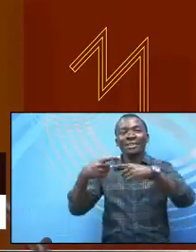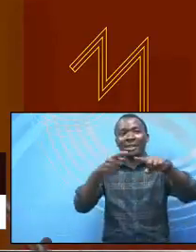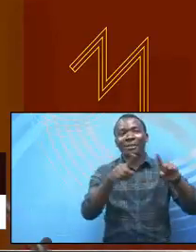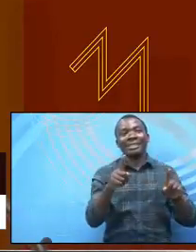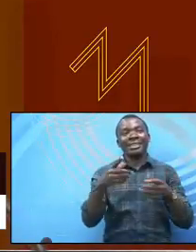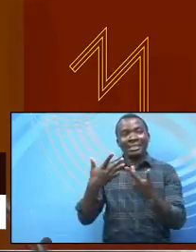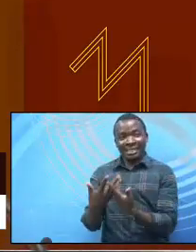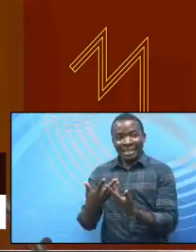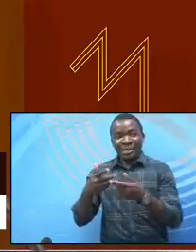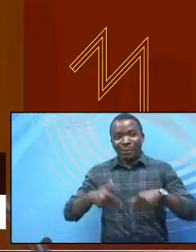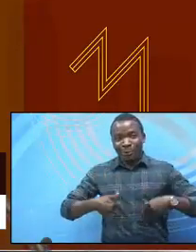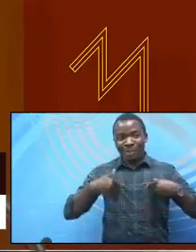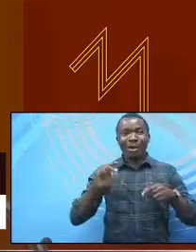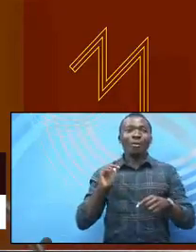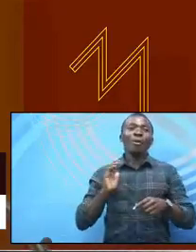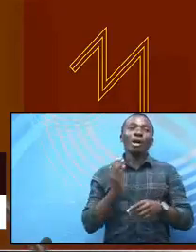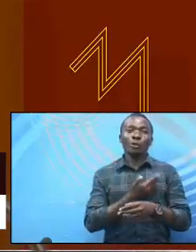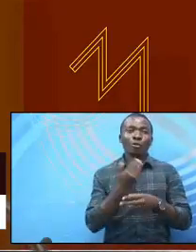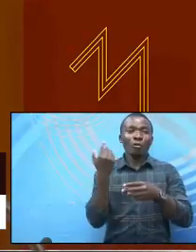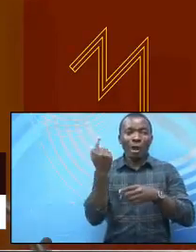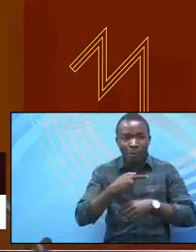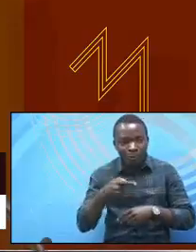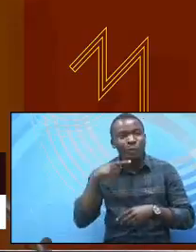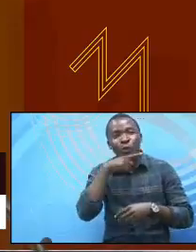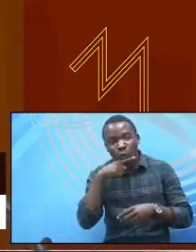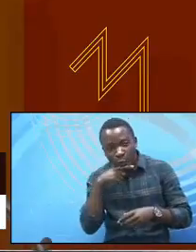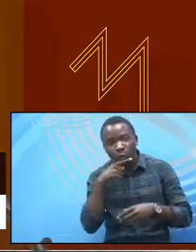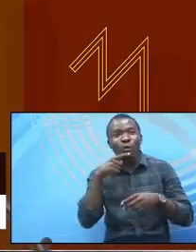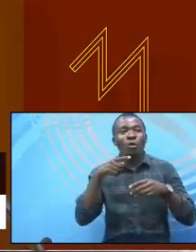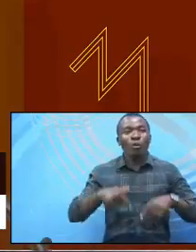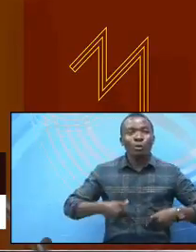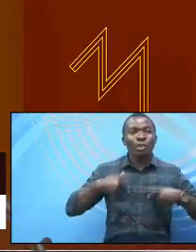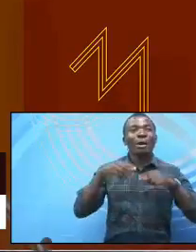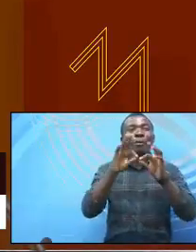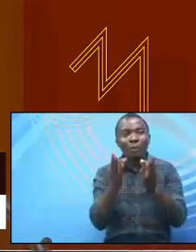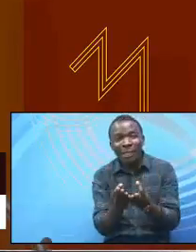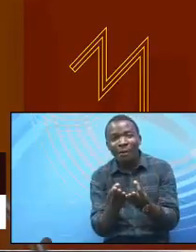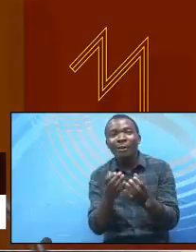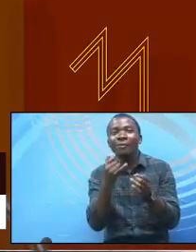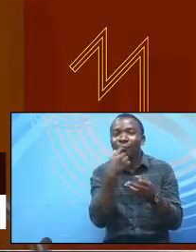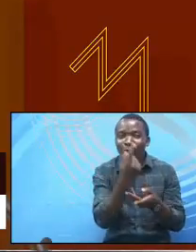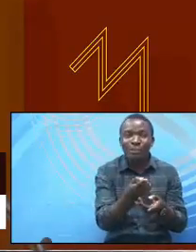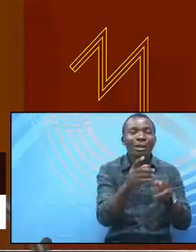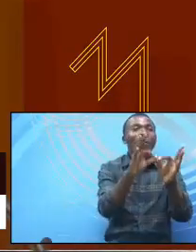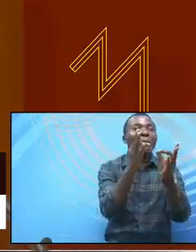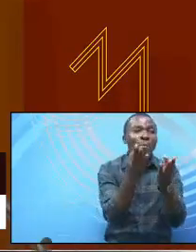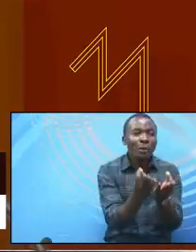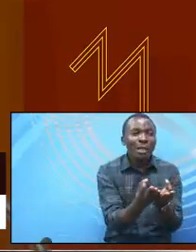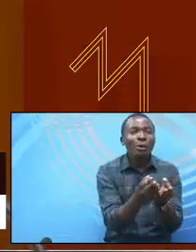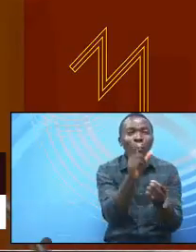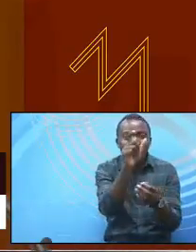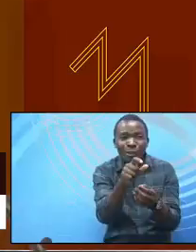bwacu bwa buri munsi imibereho n'imibanire ubuzima bw'umuryango iyo tuvuze umuryango rero bijya tuvuze wa undi